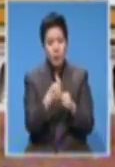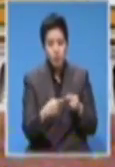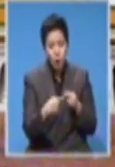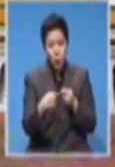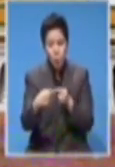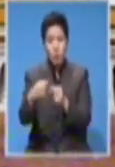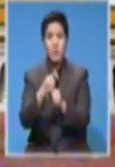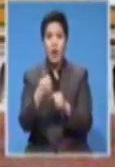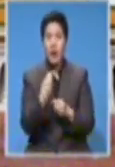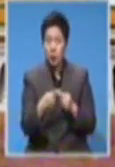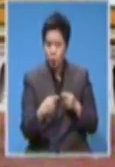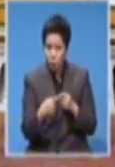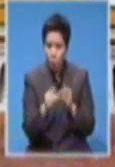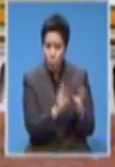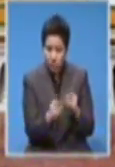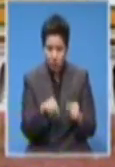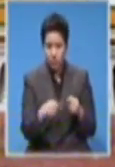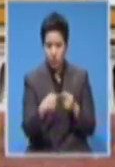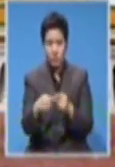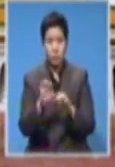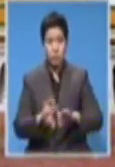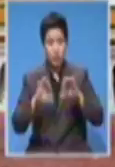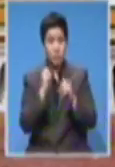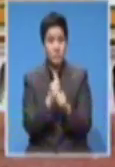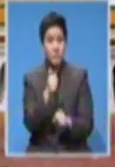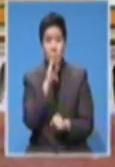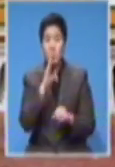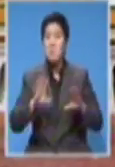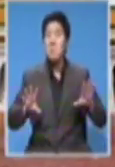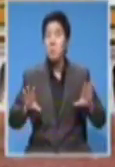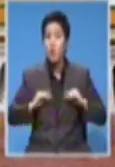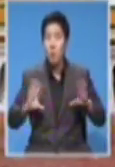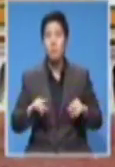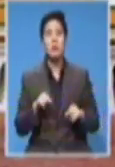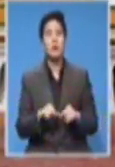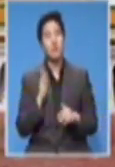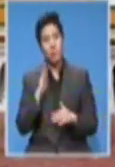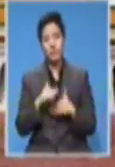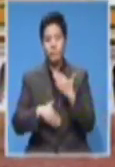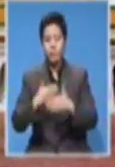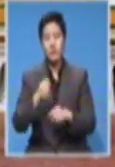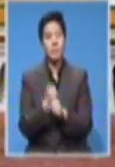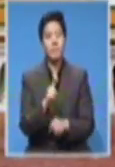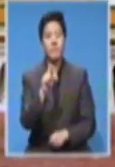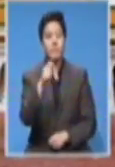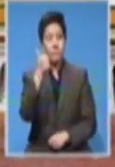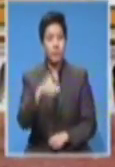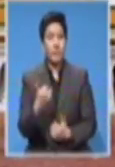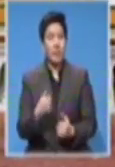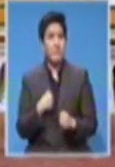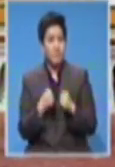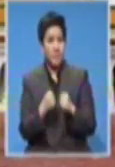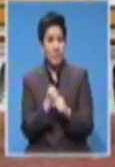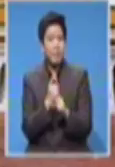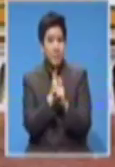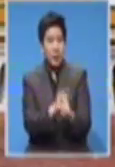ำยังไงกลไกเหล่านี้จะทำต่อทำไงรัฐบาลจะทำได้ถ้าไม่ยอมก็อยู่แบบนี้มันก็ไปเดินหน้าไม่ได้นะครับวันนี้เราทำทุกอย่างตามขั้นต